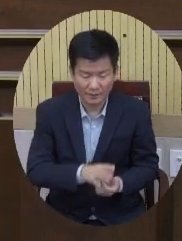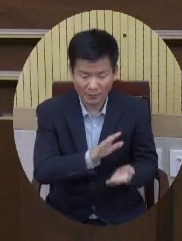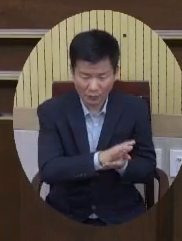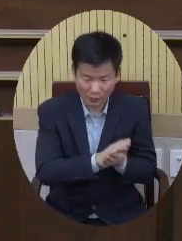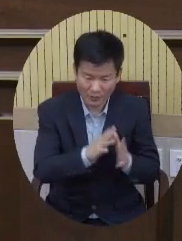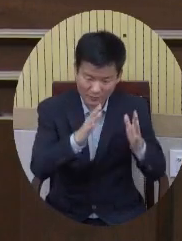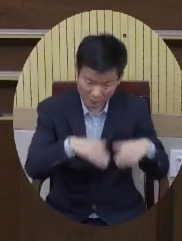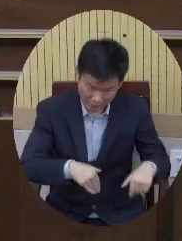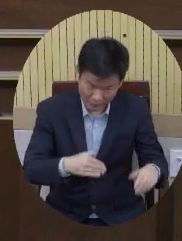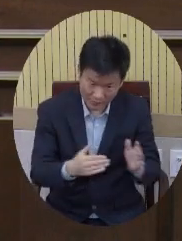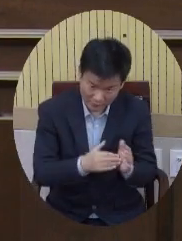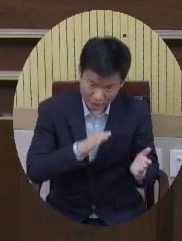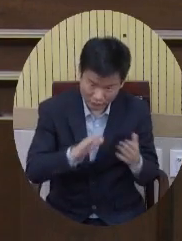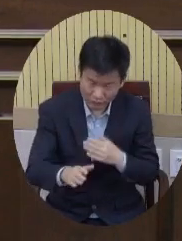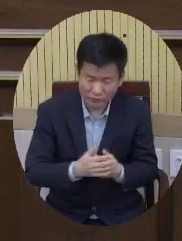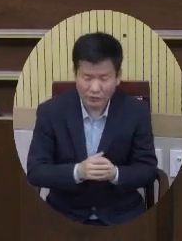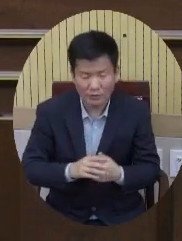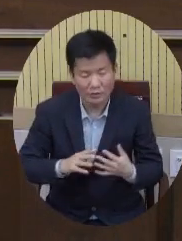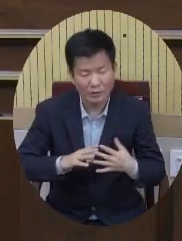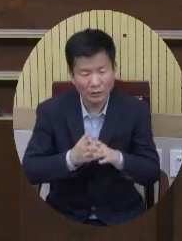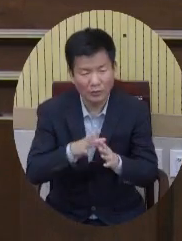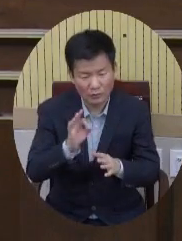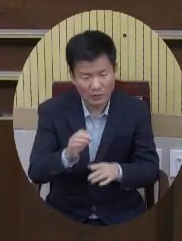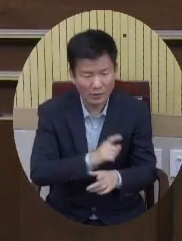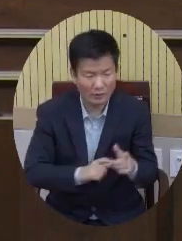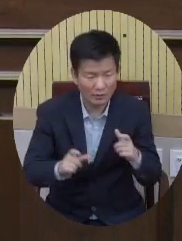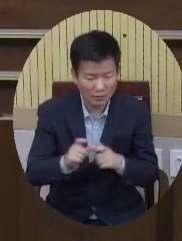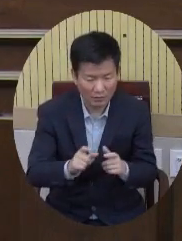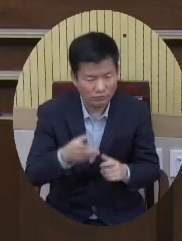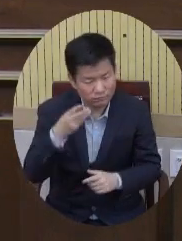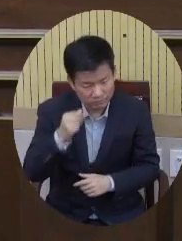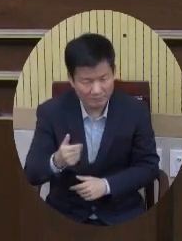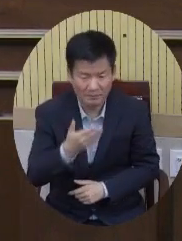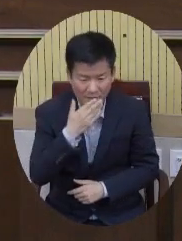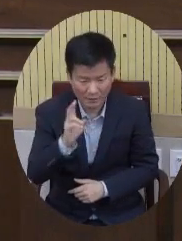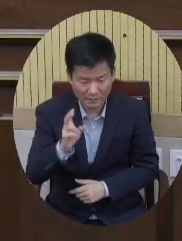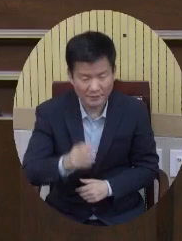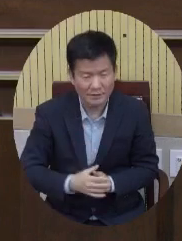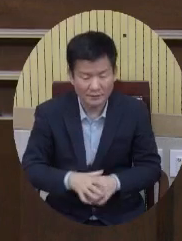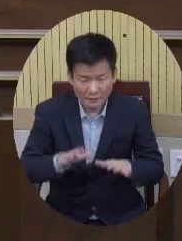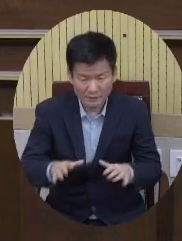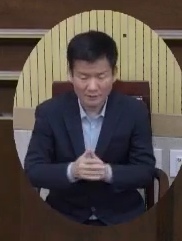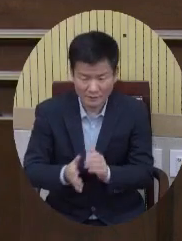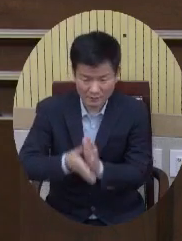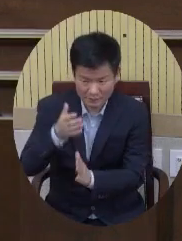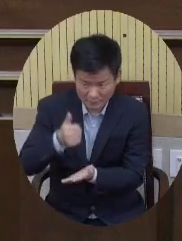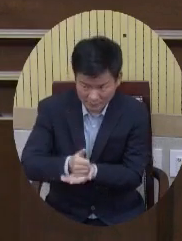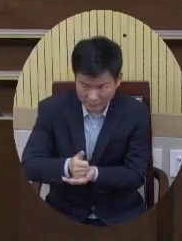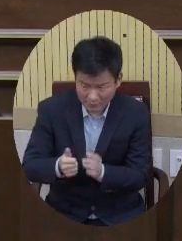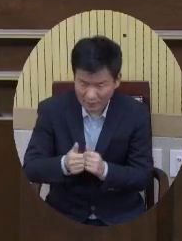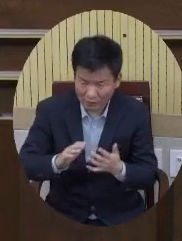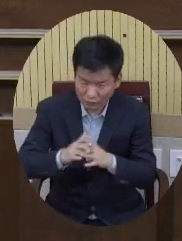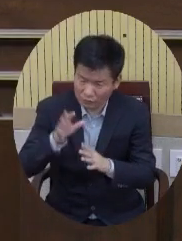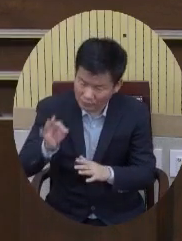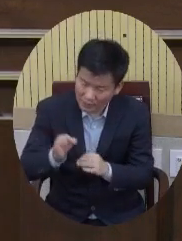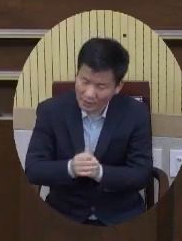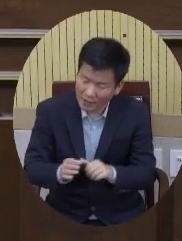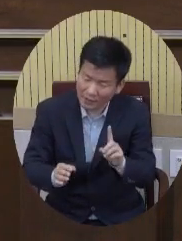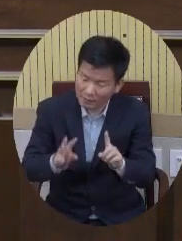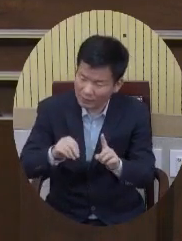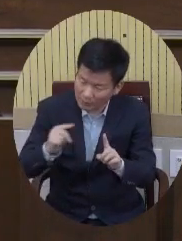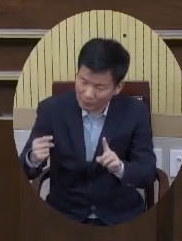본관동이 철거되었으니 공사는 더 수월해질 것입니다 현 이범석 시장의 건축비 추정